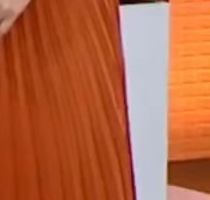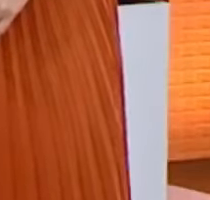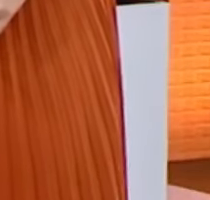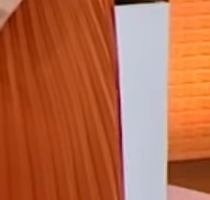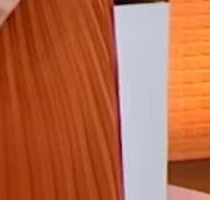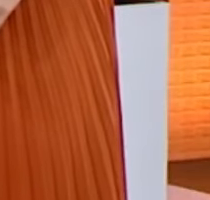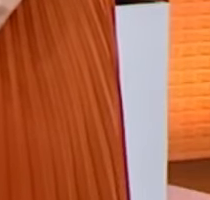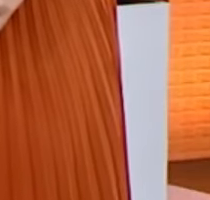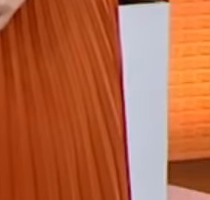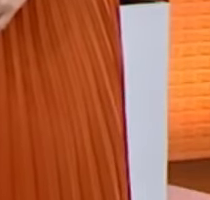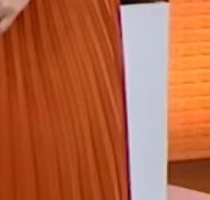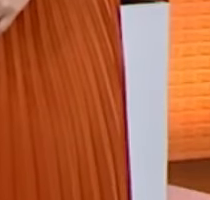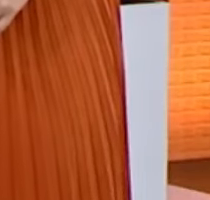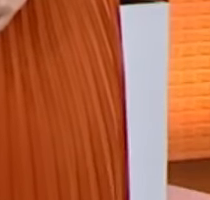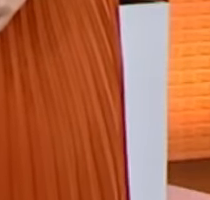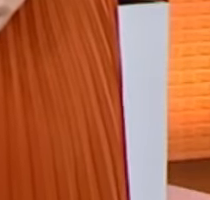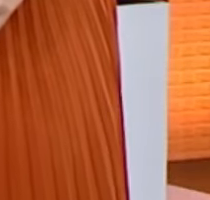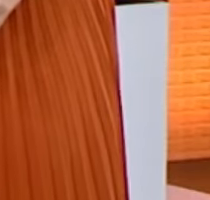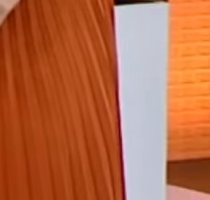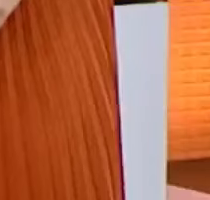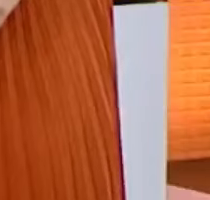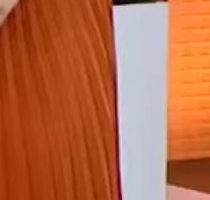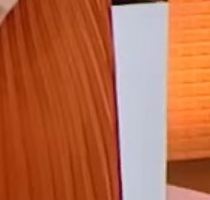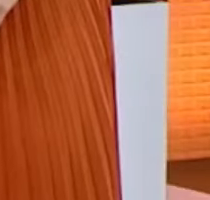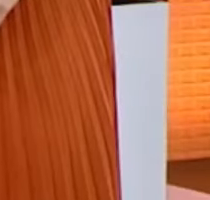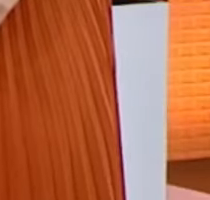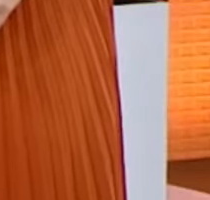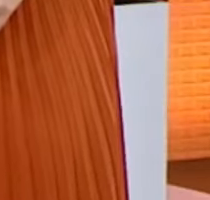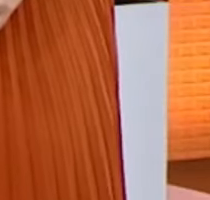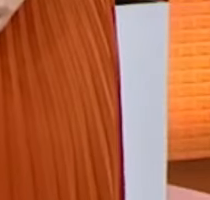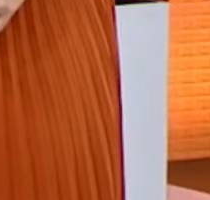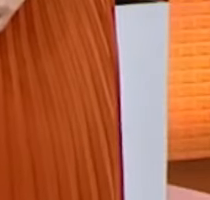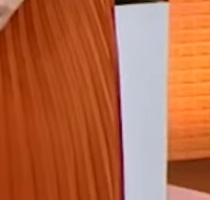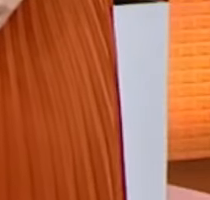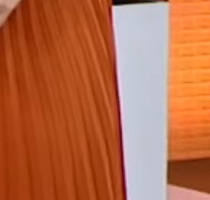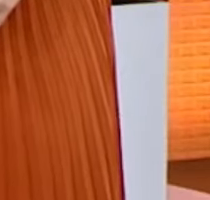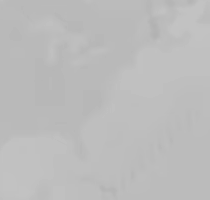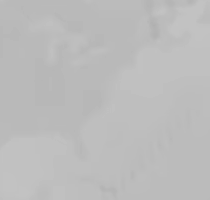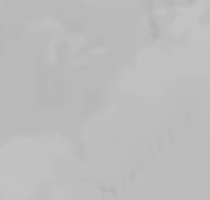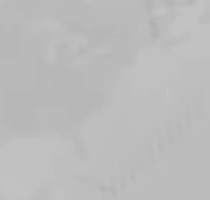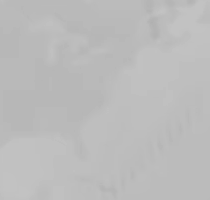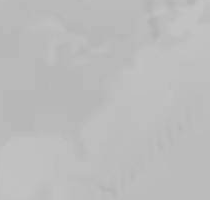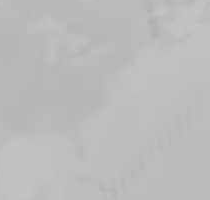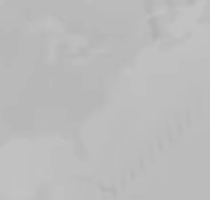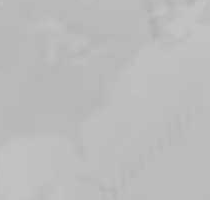niyo po kami sa GMA Pinoy TV at sa www.gmanews.tv.